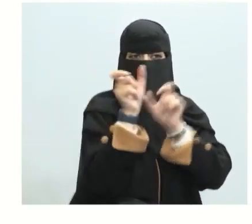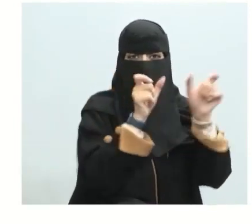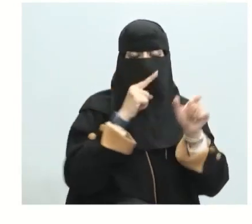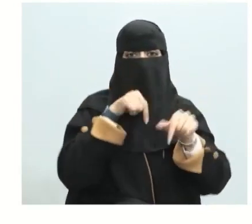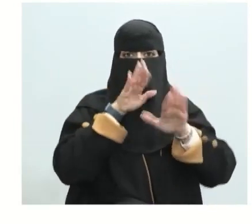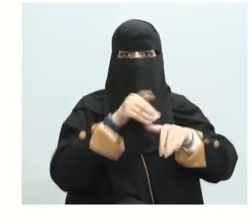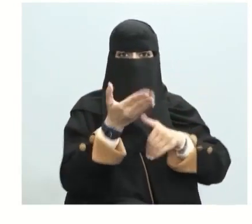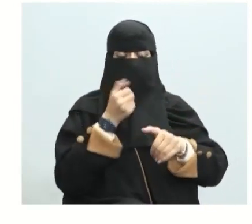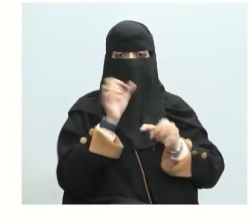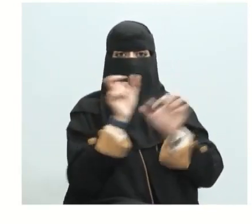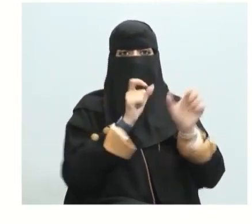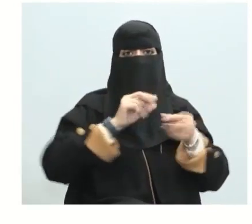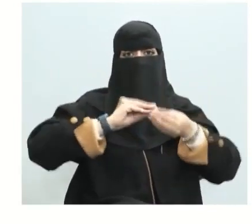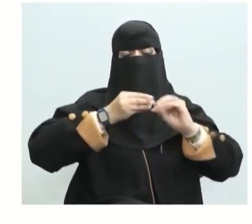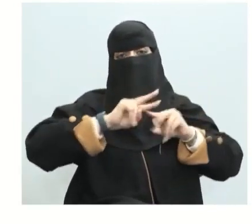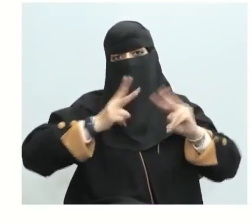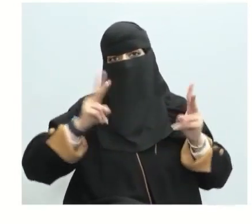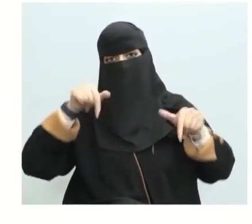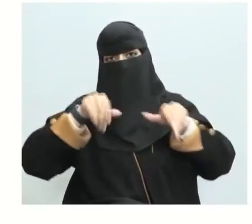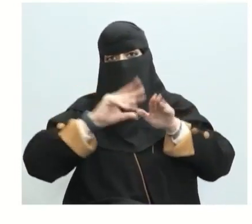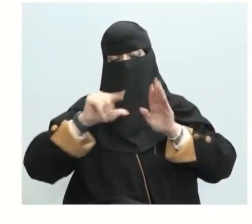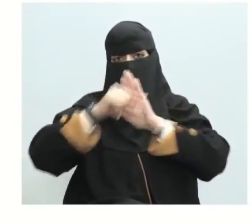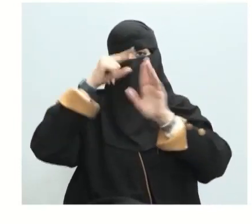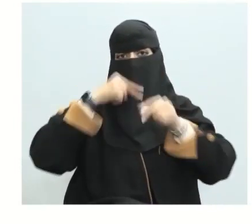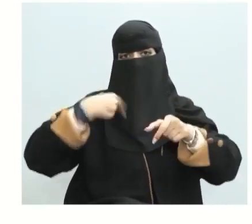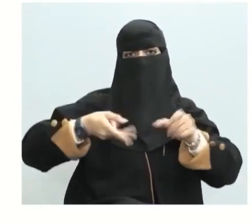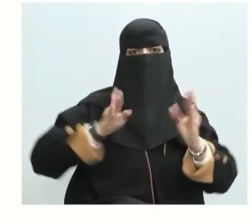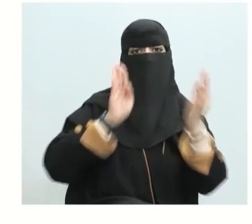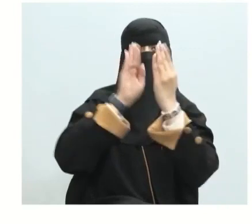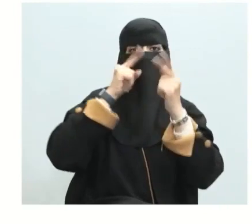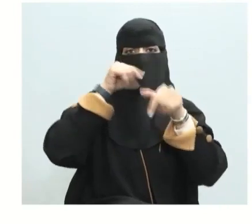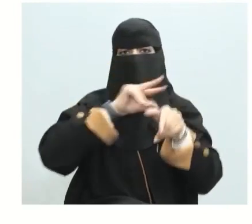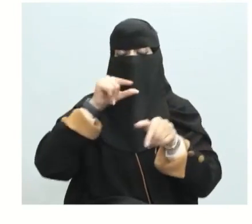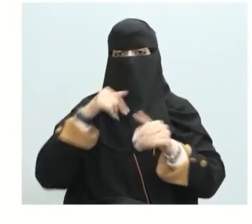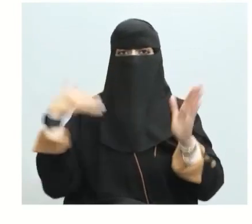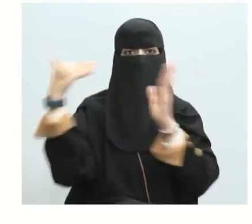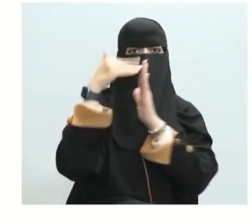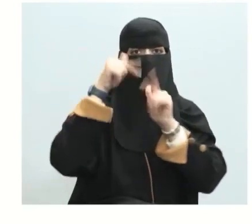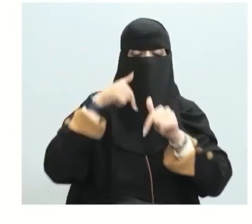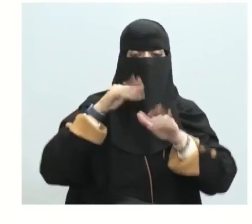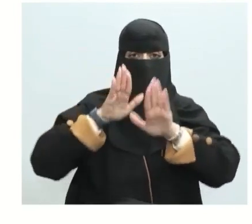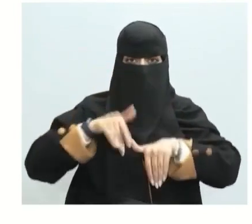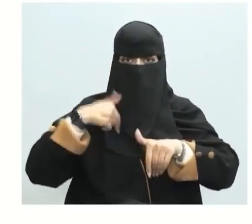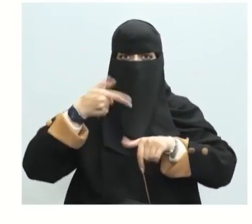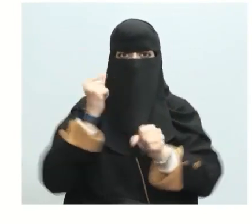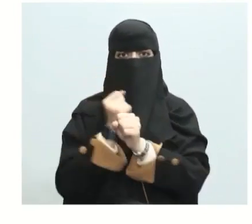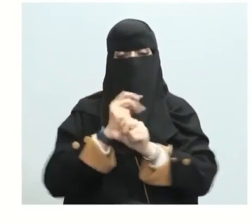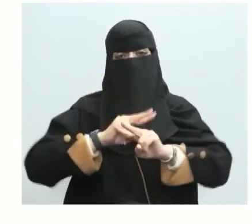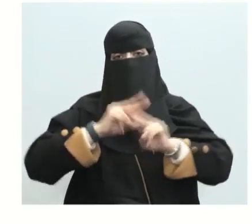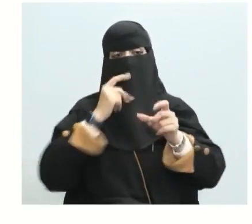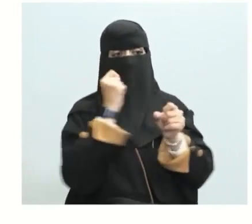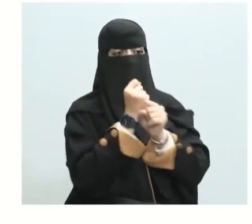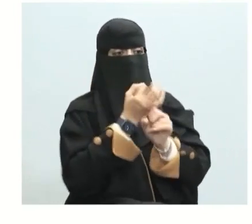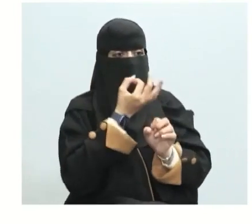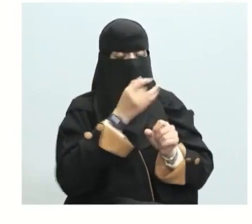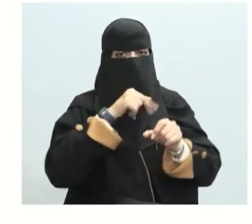بالوان متعدده للموضوع نفسه في كل موقف حتى اصبحت افعالها متناقضه مع